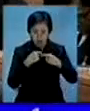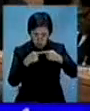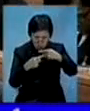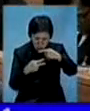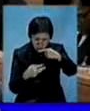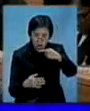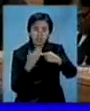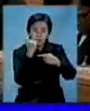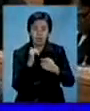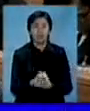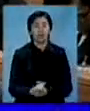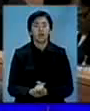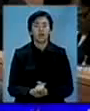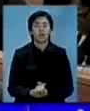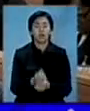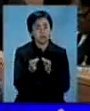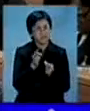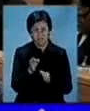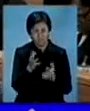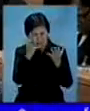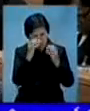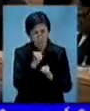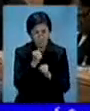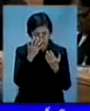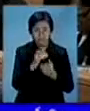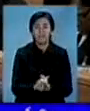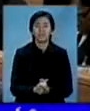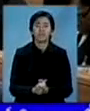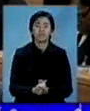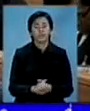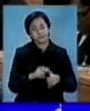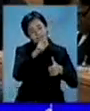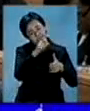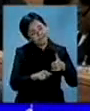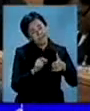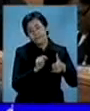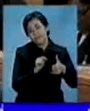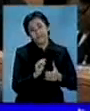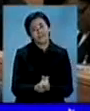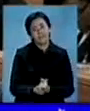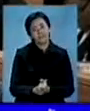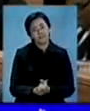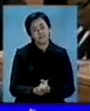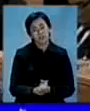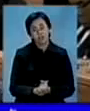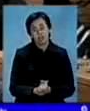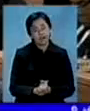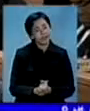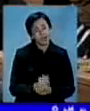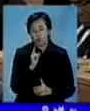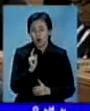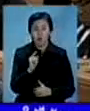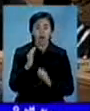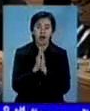างนั้นท่านก็ชี้แจงว่าไม่จริงไม่จริงแต่พฤติกรรมที่คนของท่านมาทำกับพระสงฆ์องค์เจ้าท่านประธ